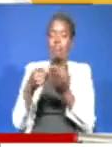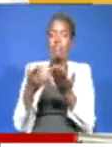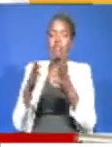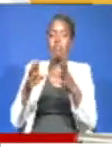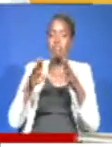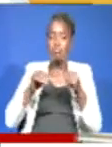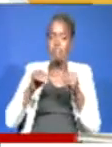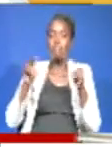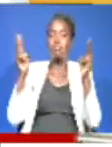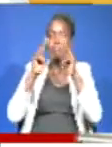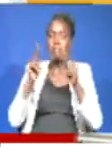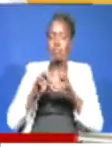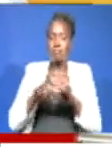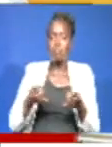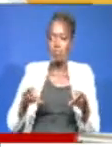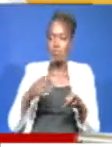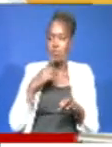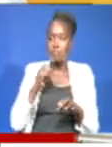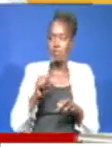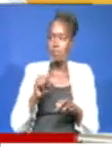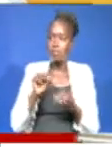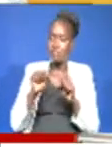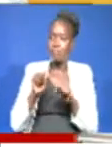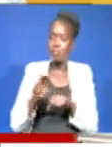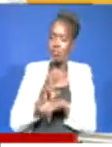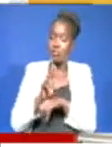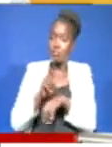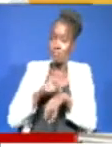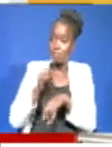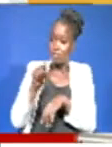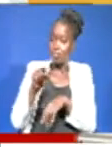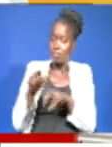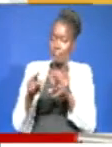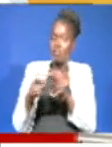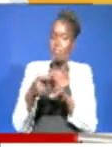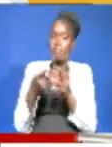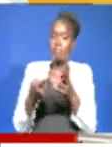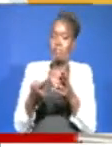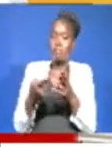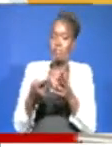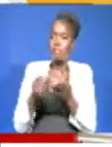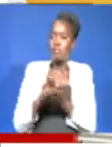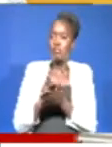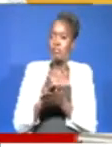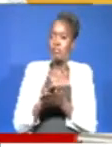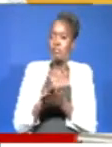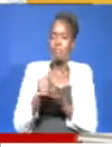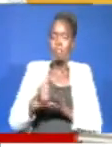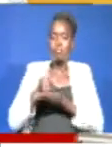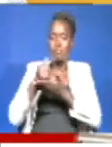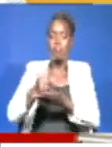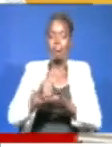soko za kimataifa. Kwa hivyo tunaweza tukatumia namna hiyo. Pili, misara ambayo tunaifanya kwa wakati majanga